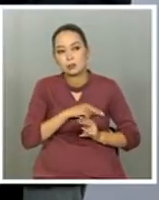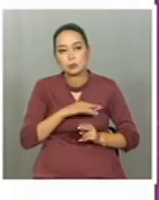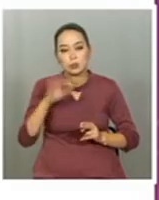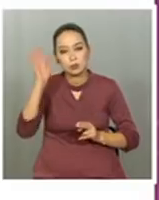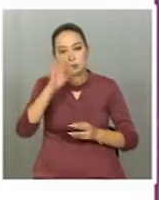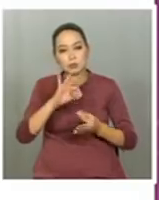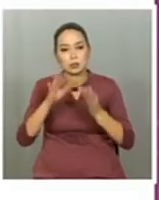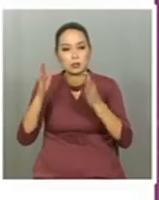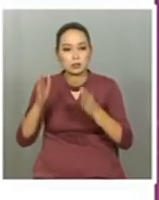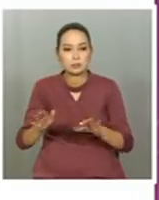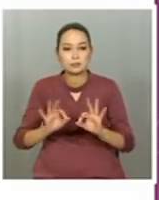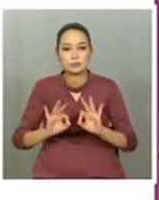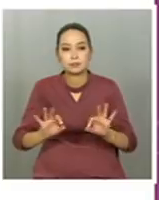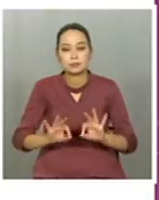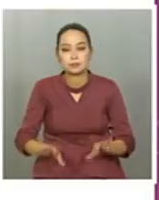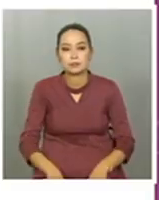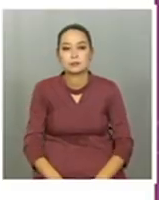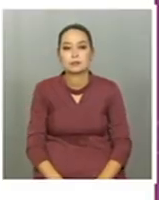беріңіз.